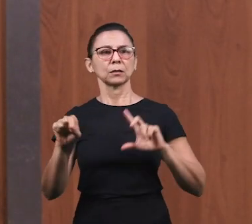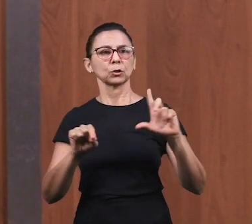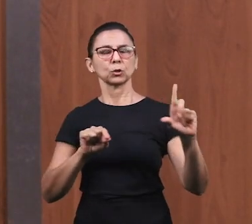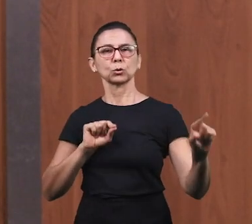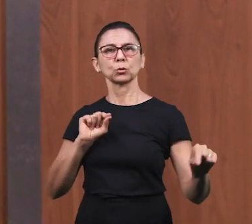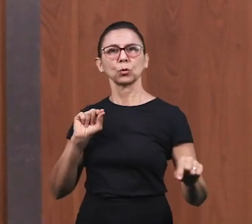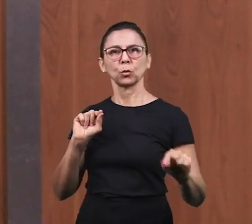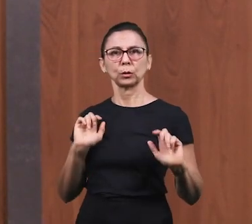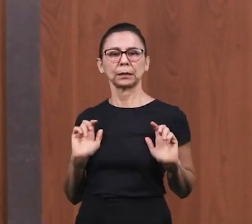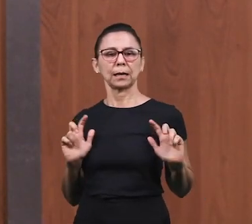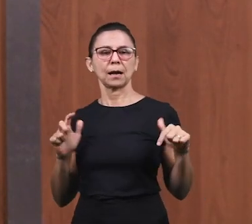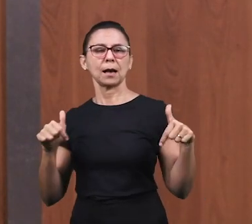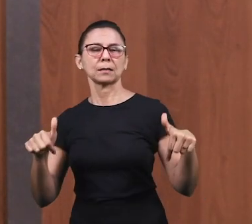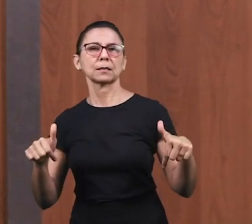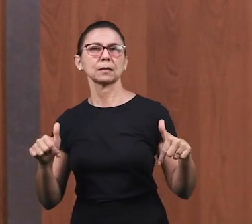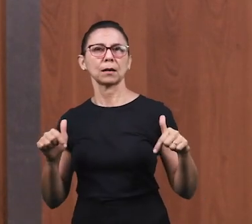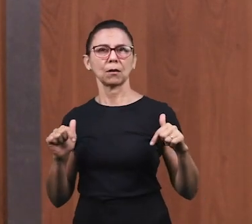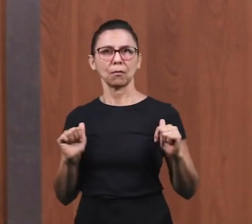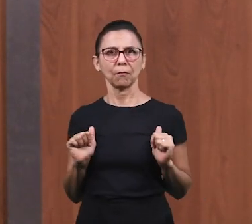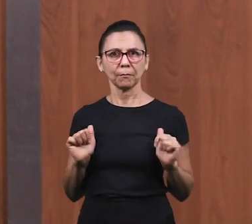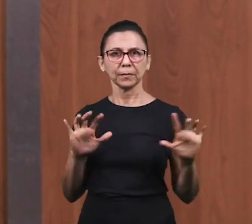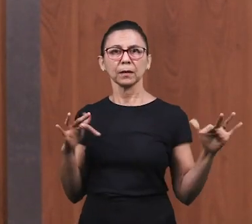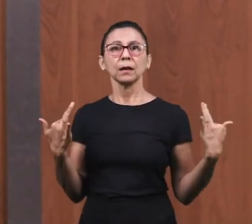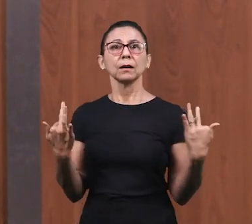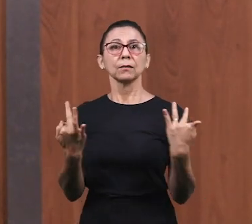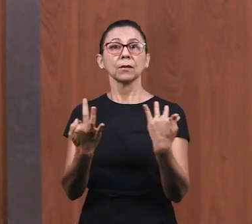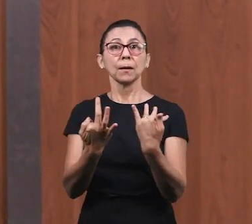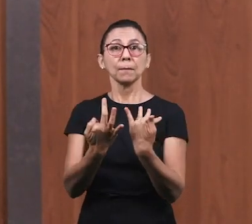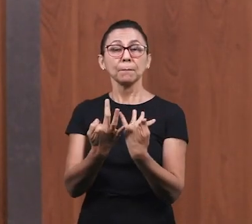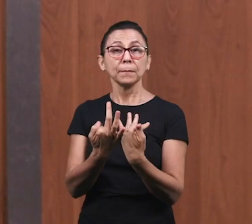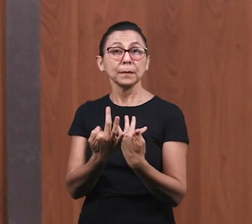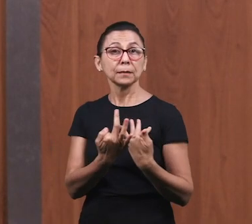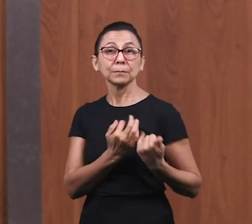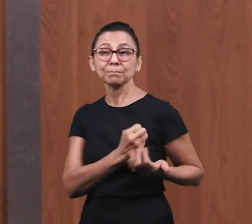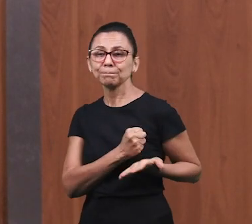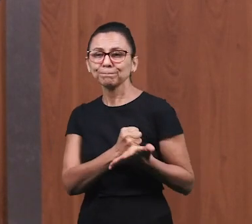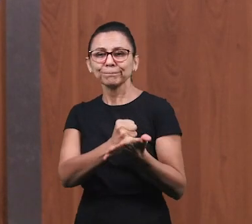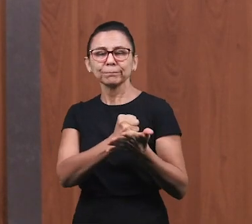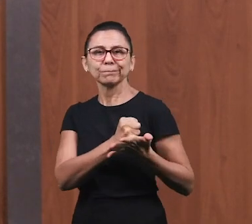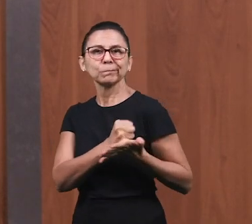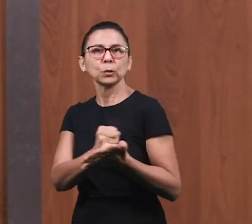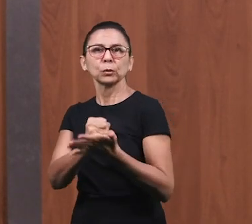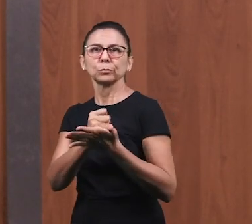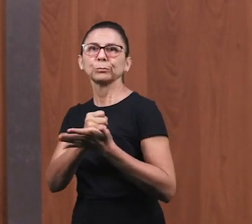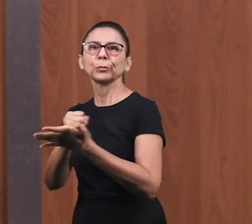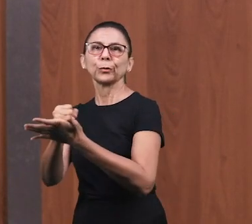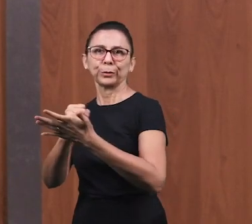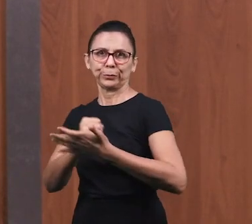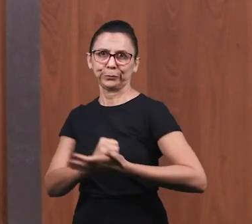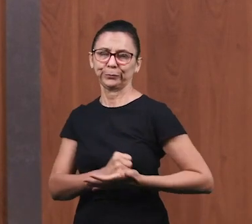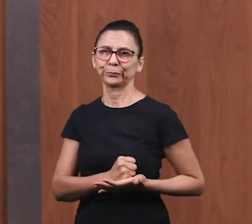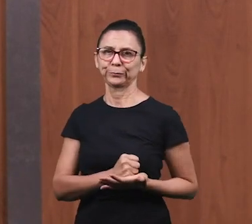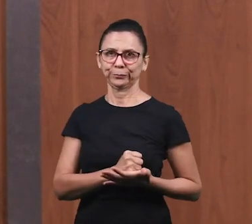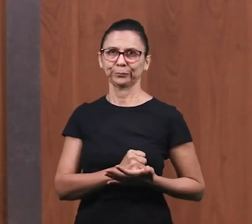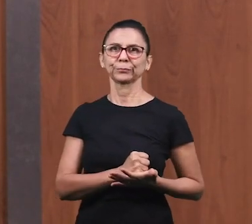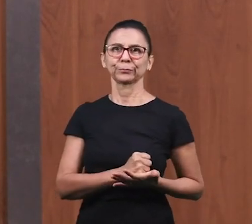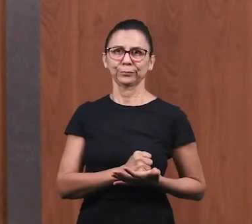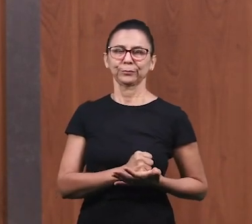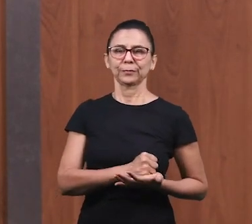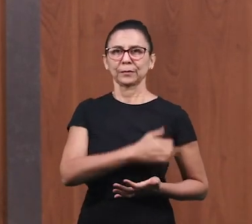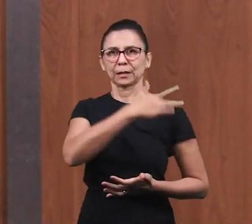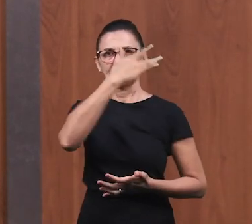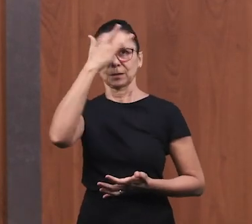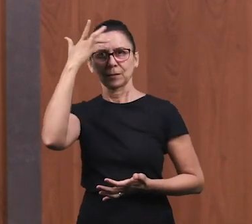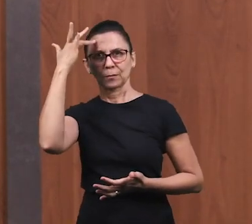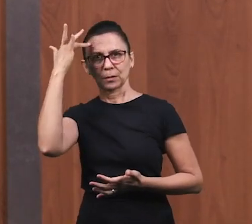donc l'habilité de faire des choix, organiser sa vie, la famille doit être très présente pour aider dans ces